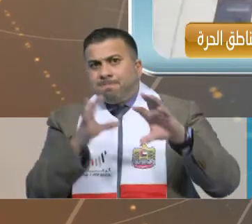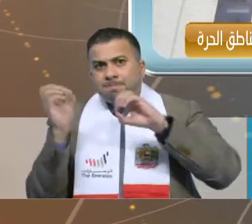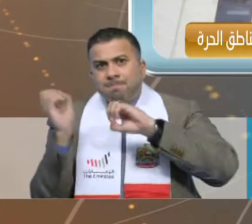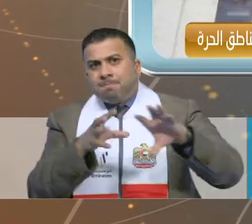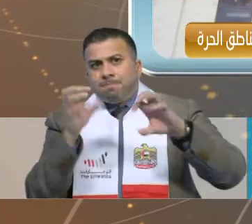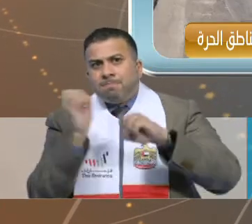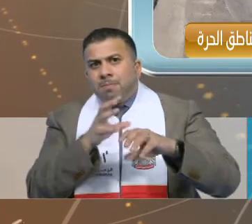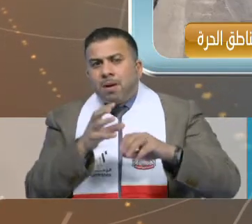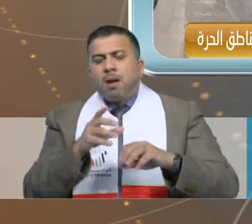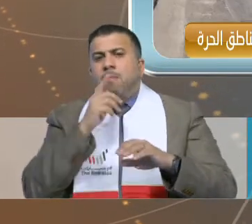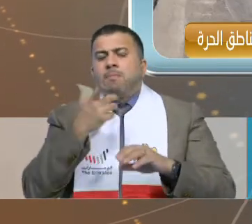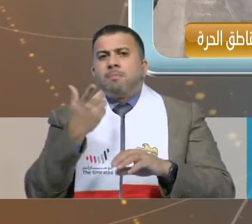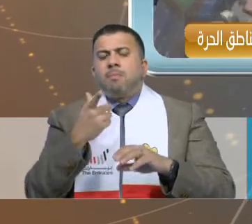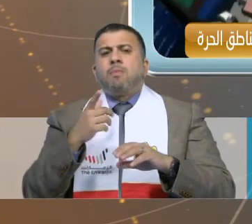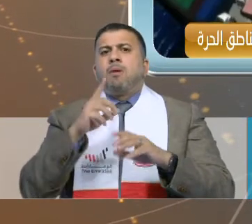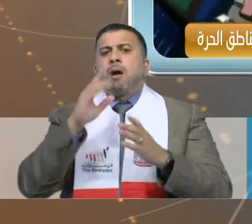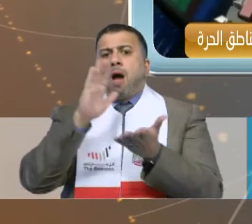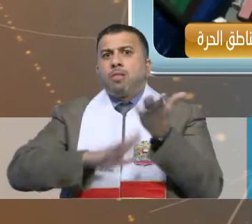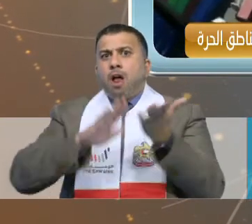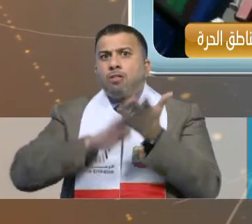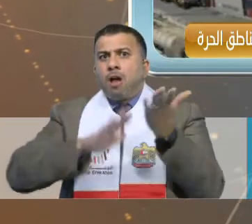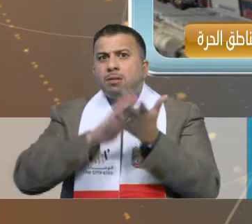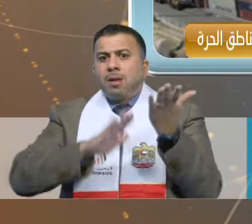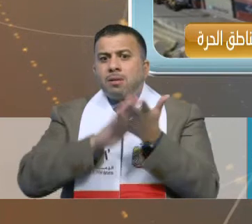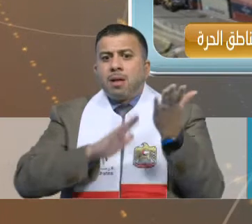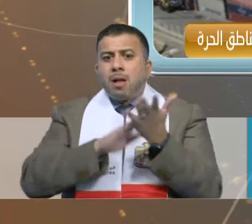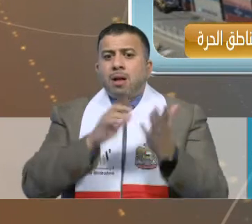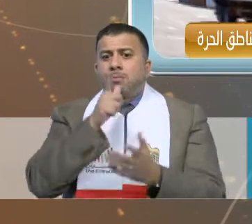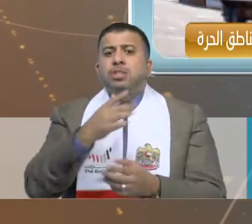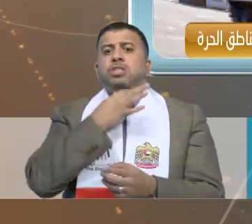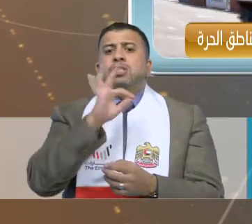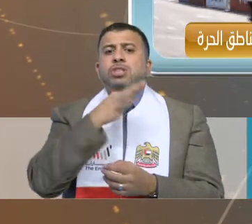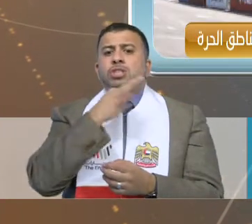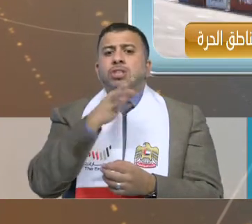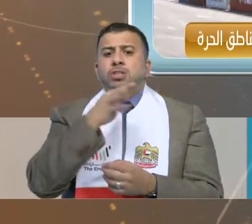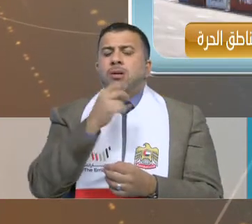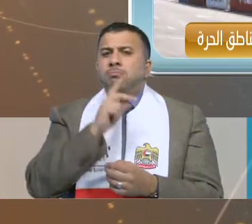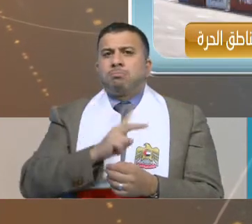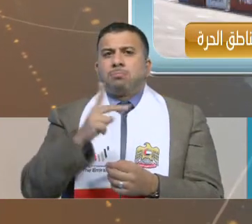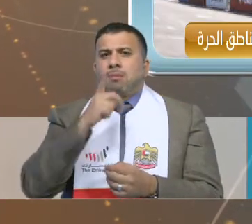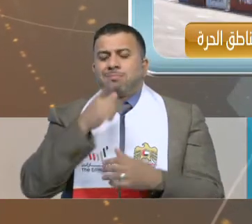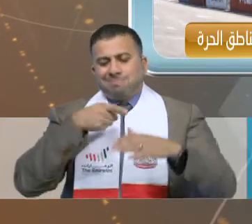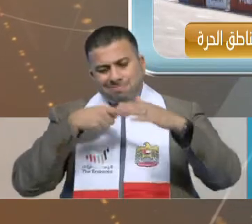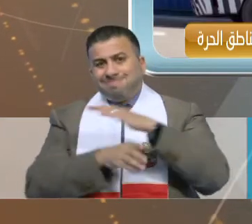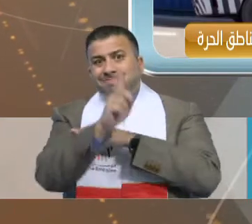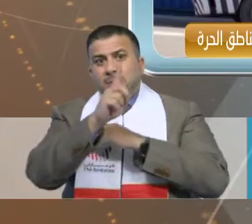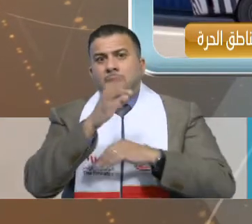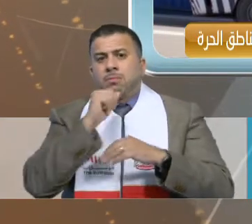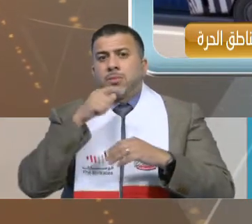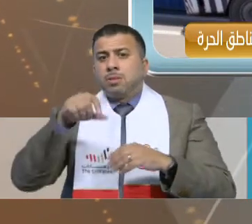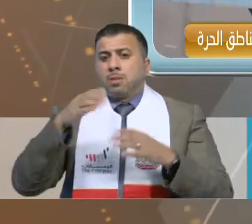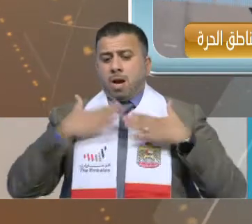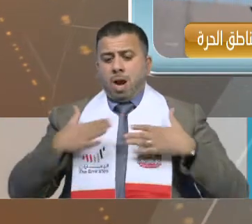إدخال المواد الممنوعة والمحظورة عبر استخدام طرق جديدة ومتنوعة للتهريب. جمارك